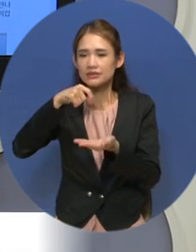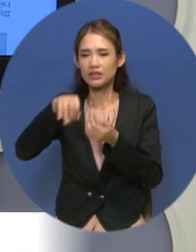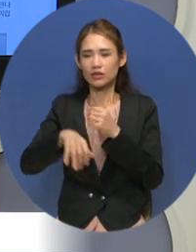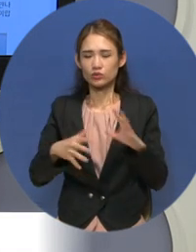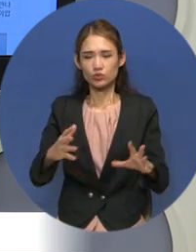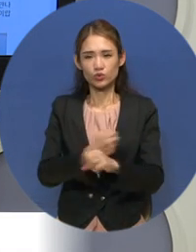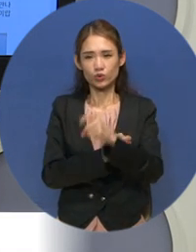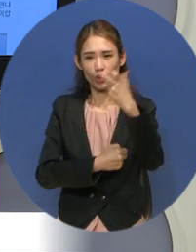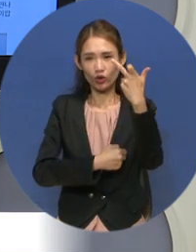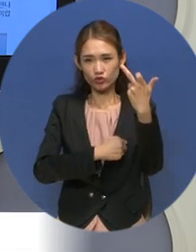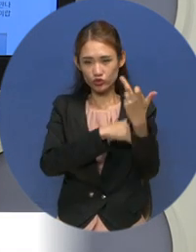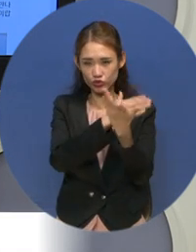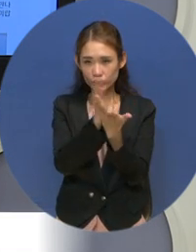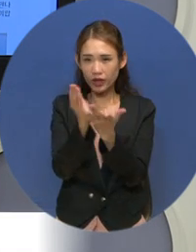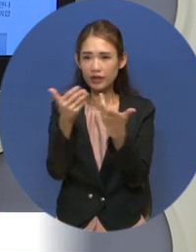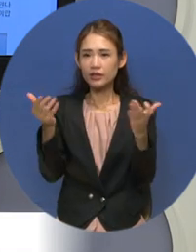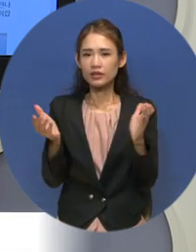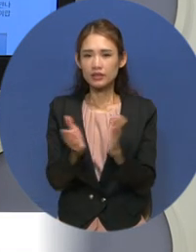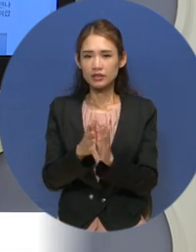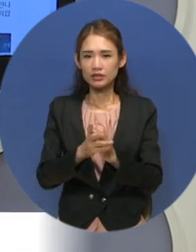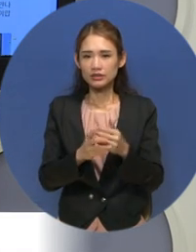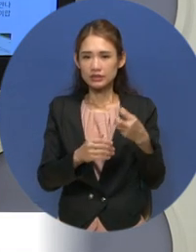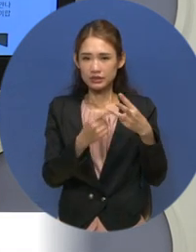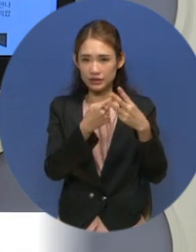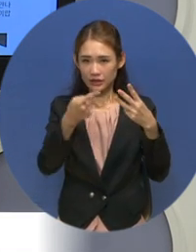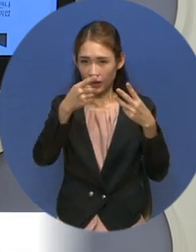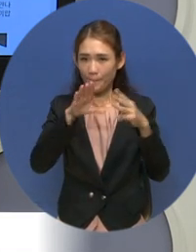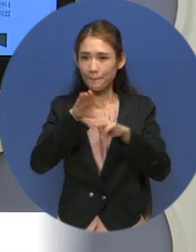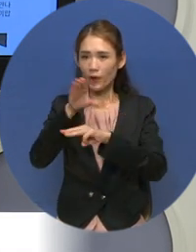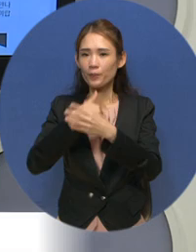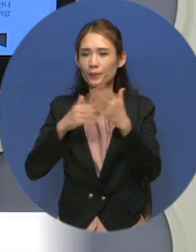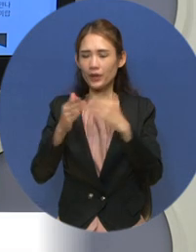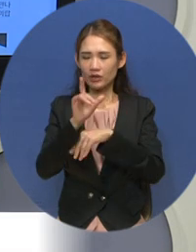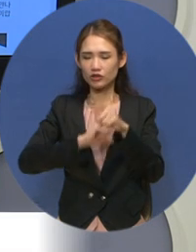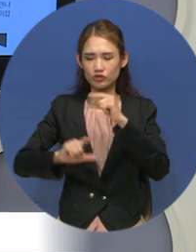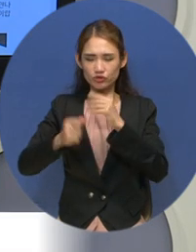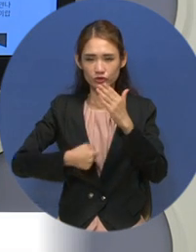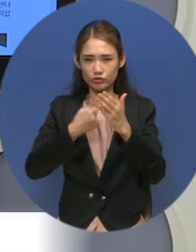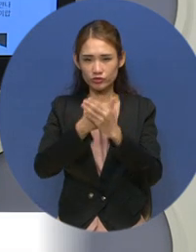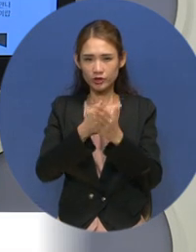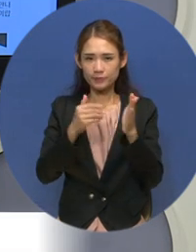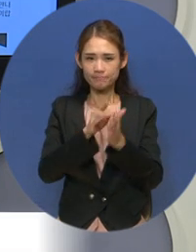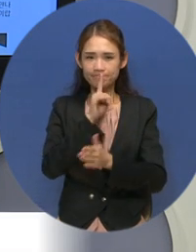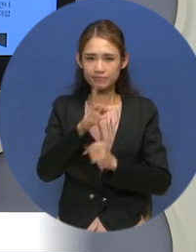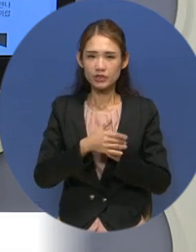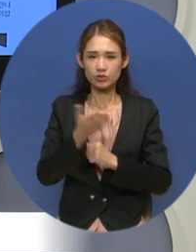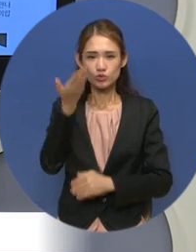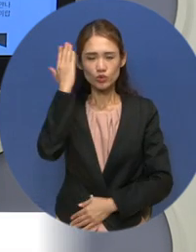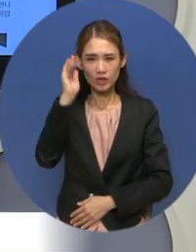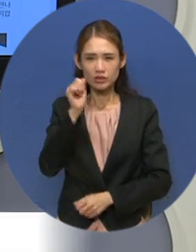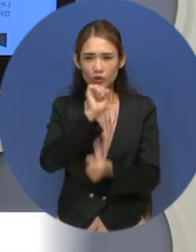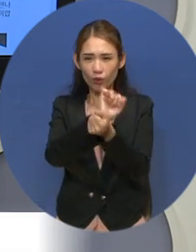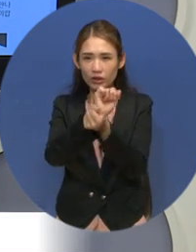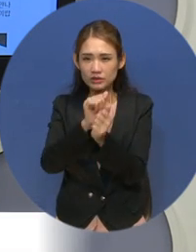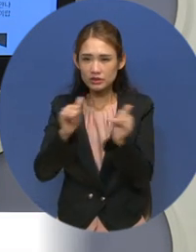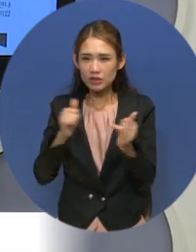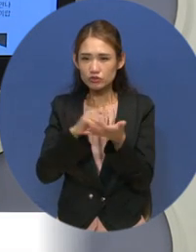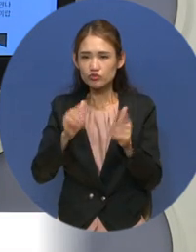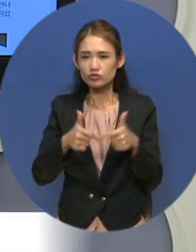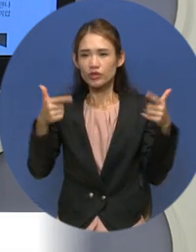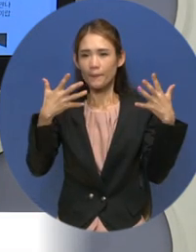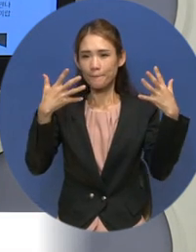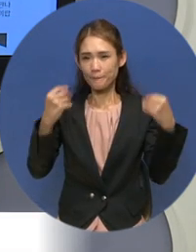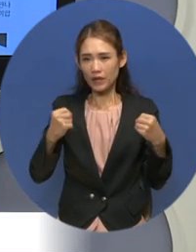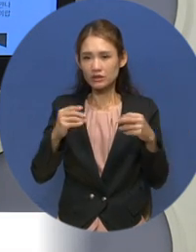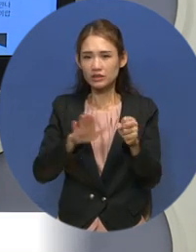이번 2 단계 격상 씨의 pc 방 기 추가지정 됐는데요 또한 서울 씨는 최근 확진 짜가 다수 발생한